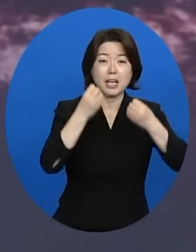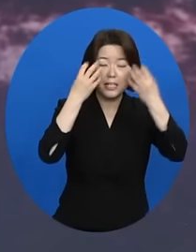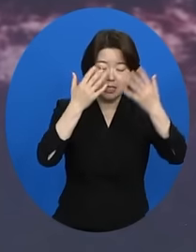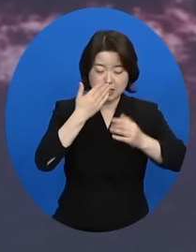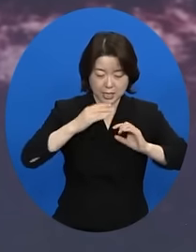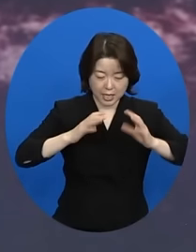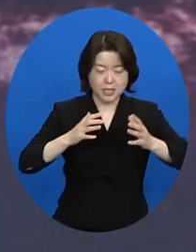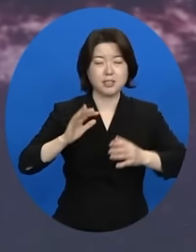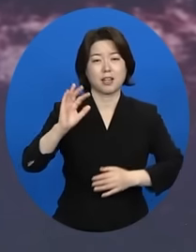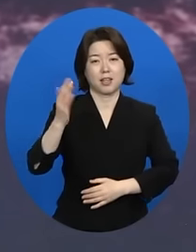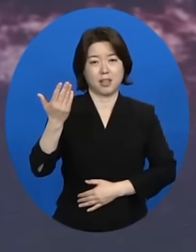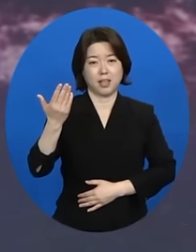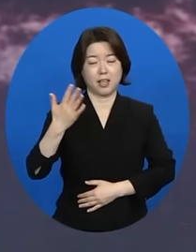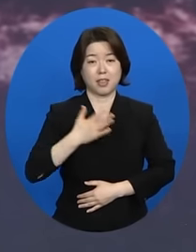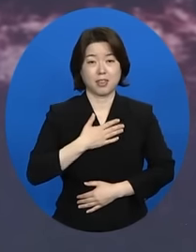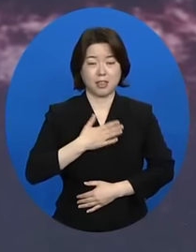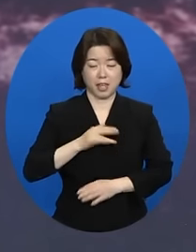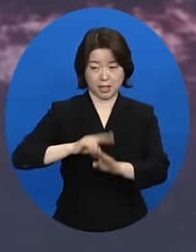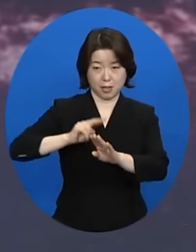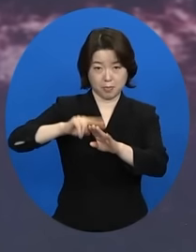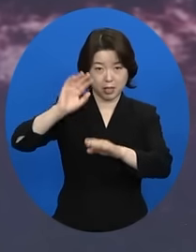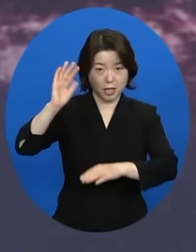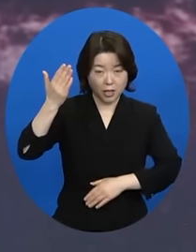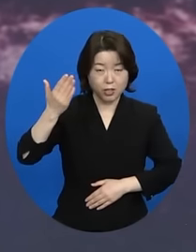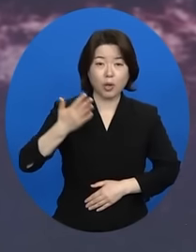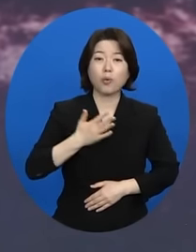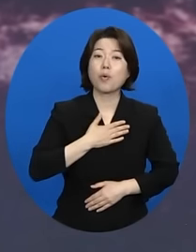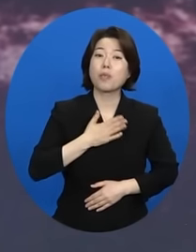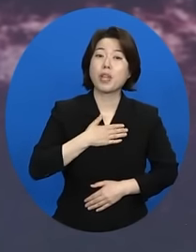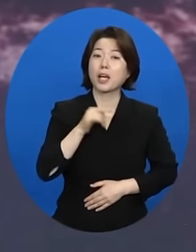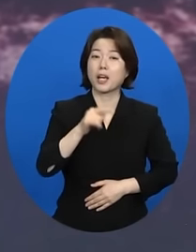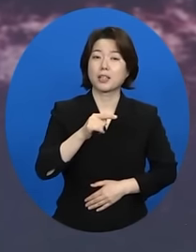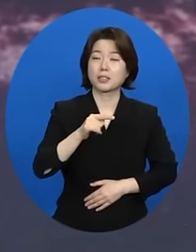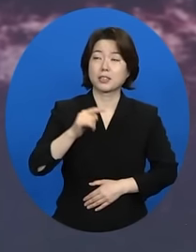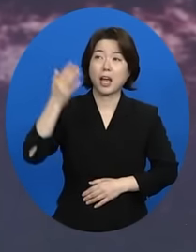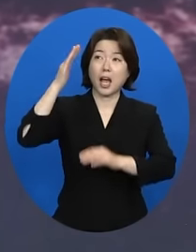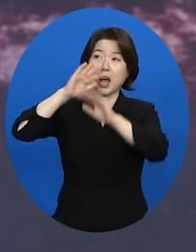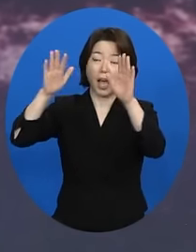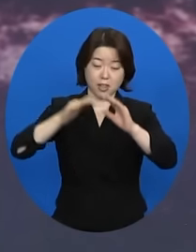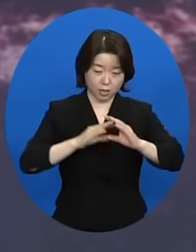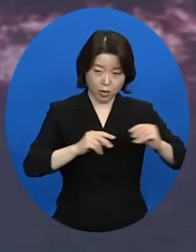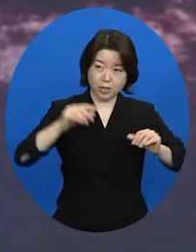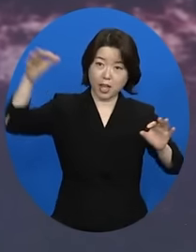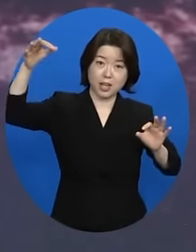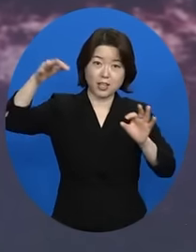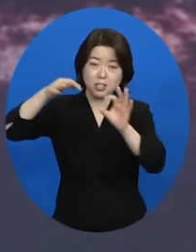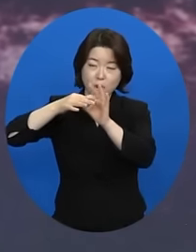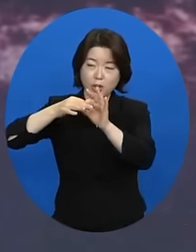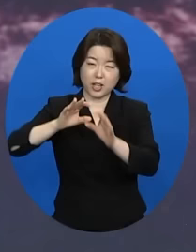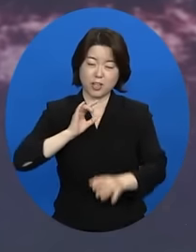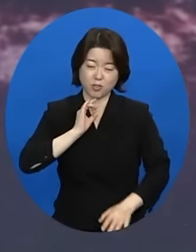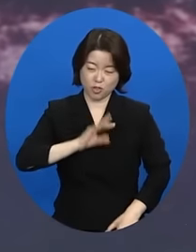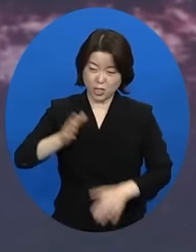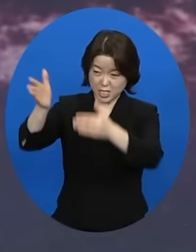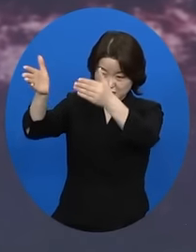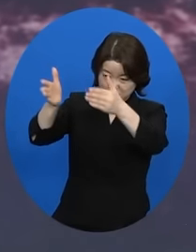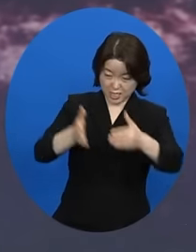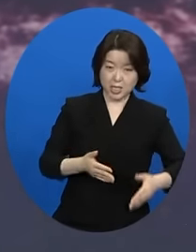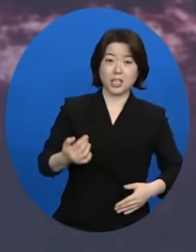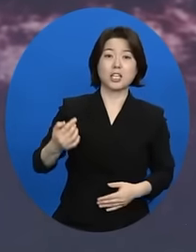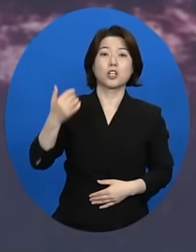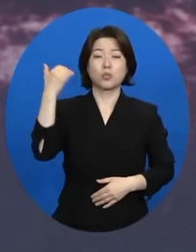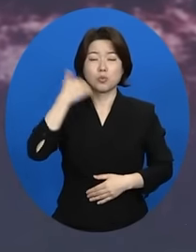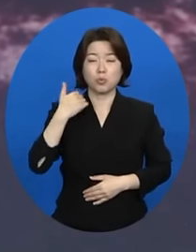이스라엘이야. 내가 베델이고 내가 그 하늘과 땅을 연결하는 유일한 길,